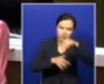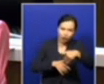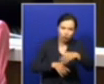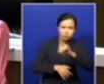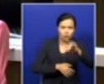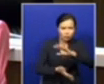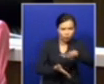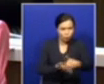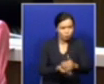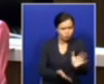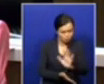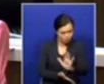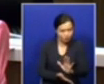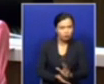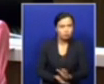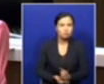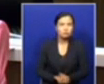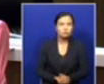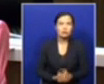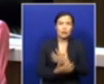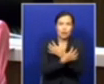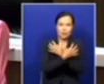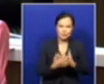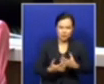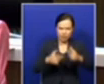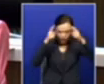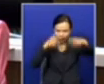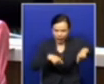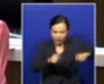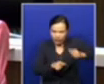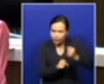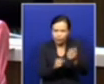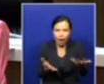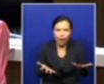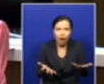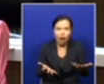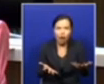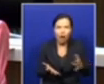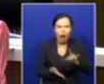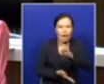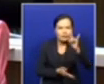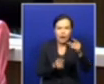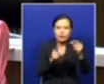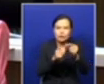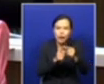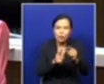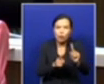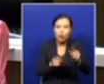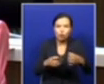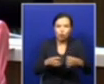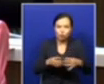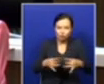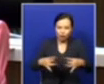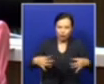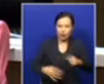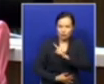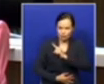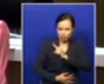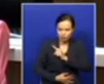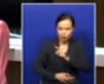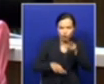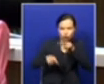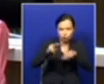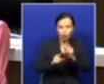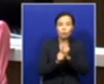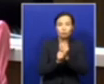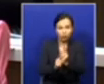ทเอ้าแล้วหมีกระทิงทำไงล่ะครับอันนี้แหละคือปัญหาที่ฝ่ายค้านได้ทำหน้าที่ในการติดตามตรวจสอ